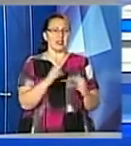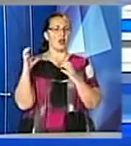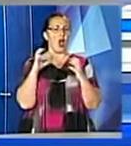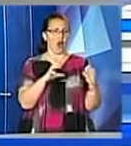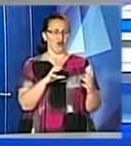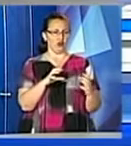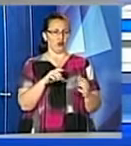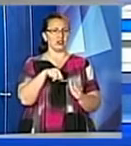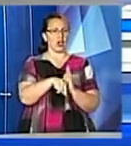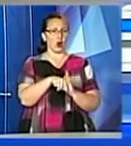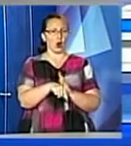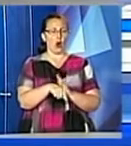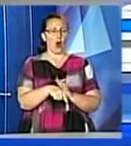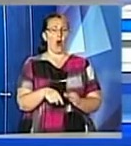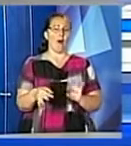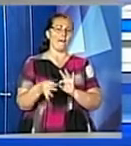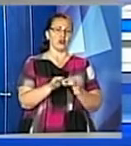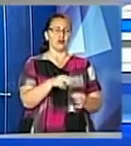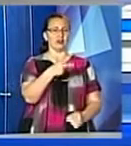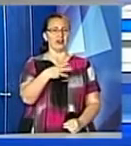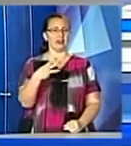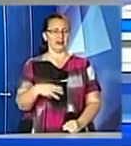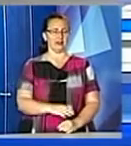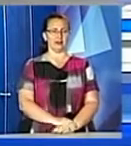наші журналісти. Сюжет готуємо до ефіру.